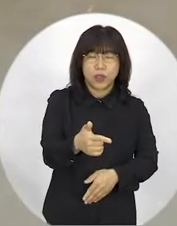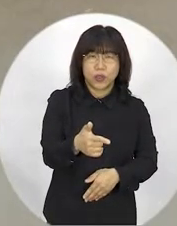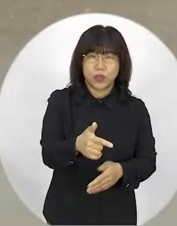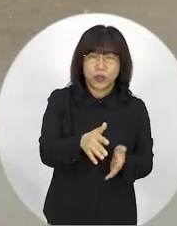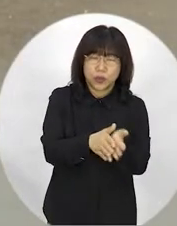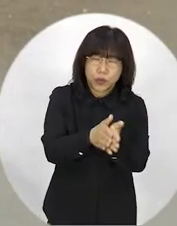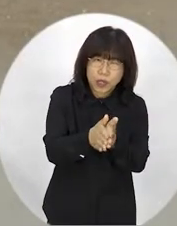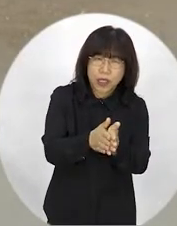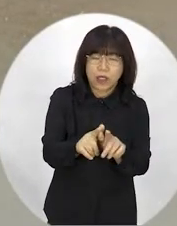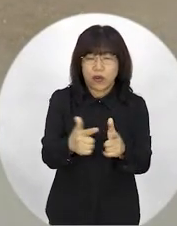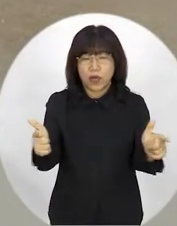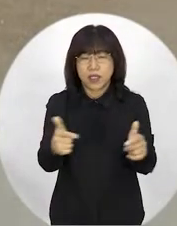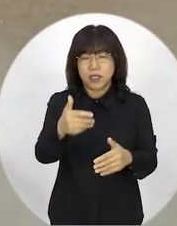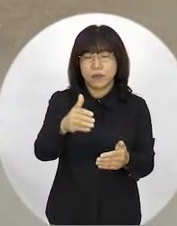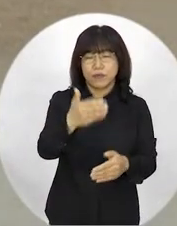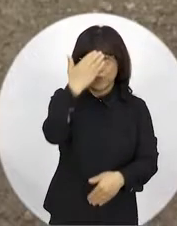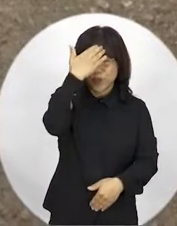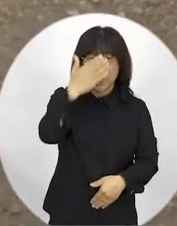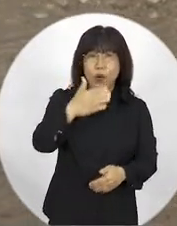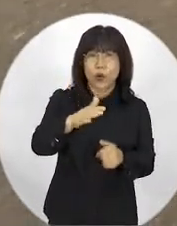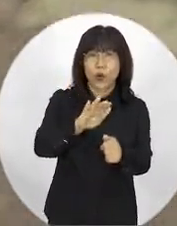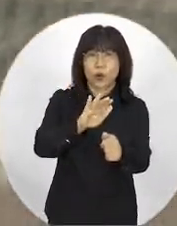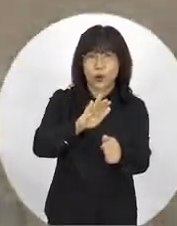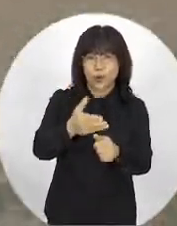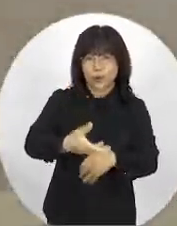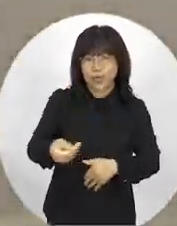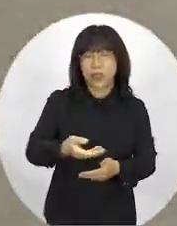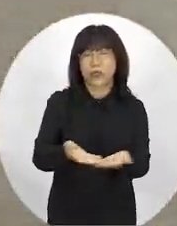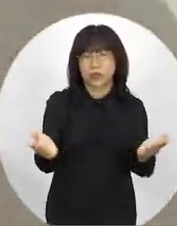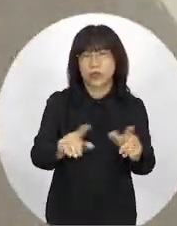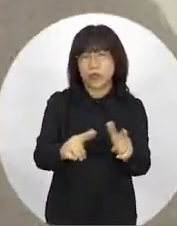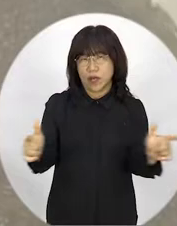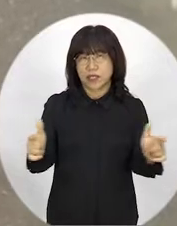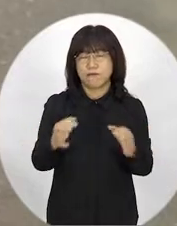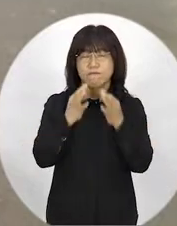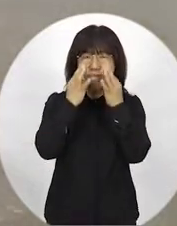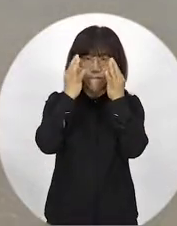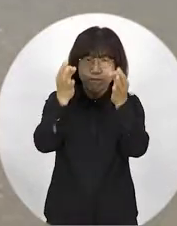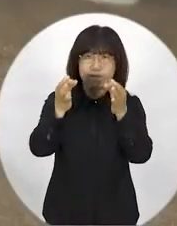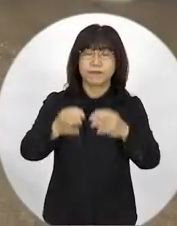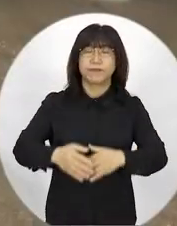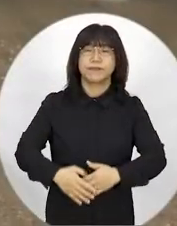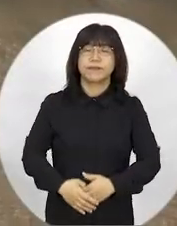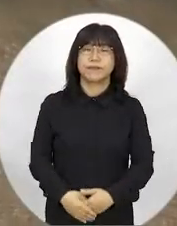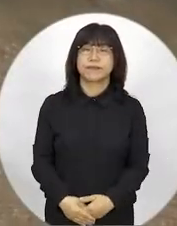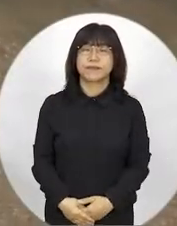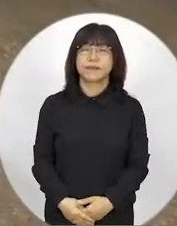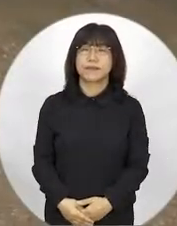서비스도 실시하는 등 여름철 해충 방제를 위해 최선을 다 한다는 방침입니다